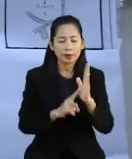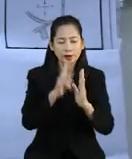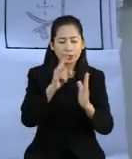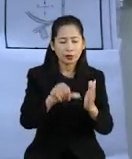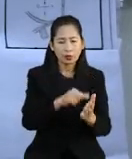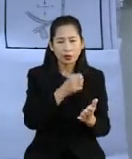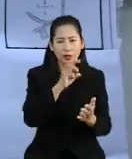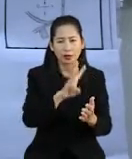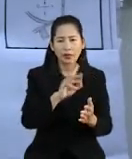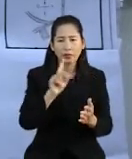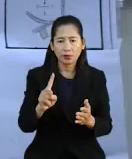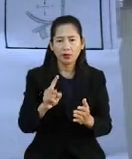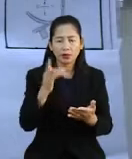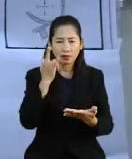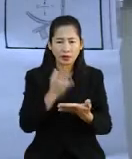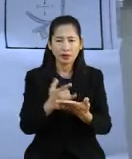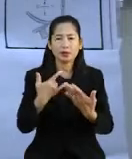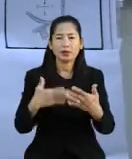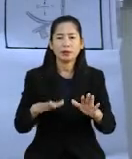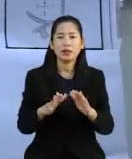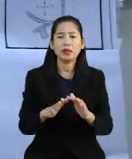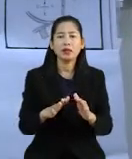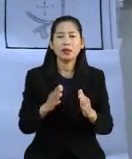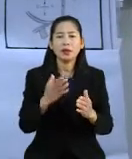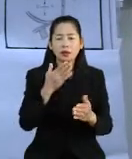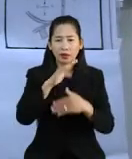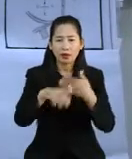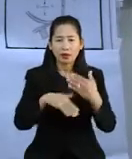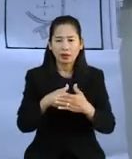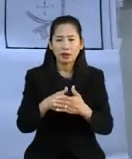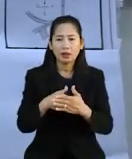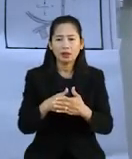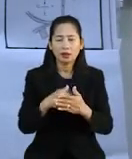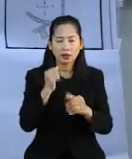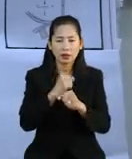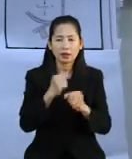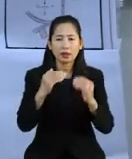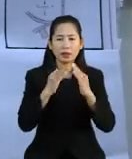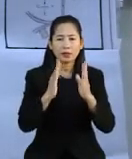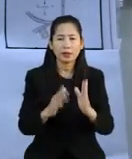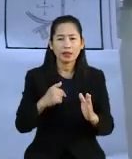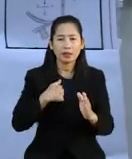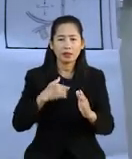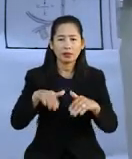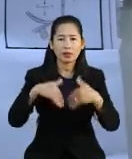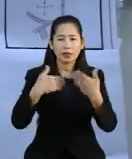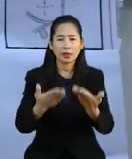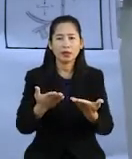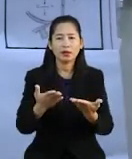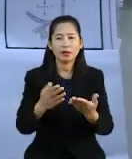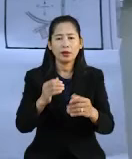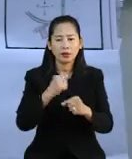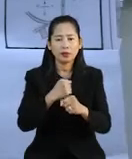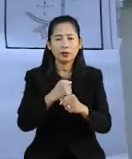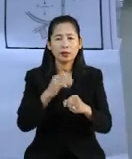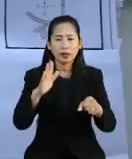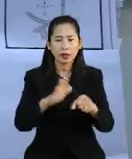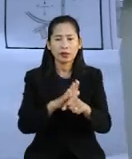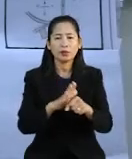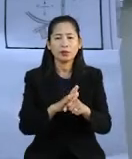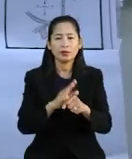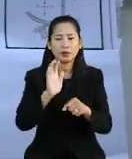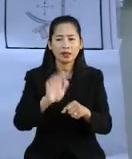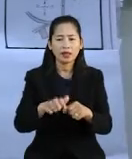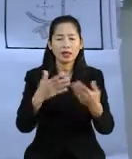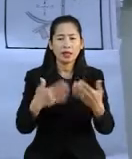po tì sam sập mũi cứ đào tì bình chập hài cha xong con từng ở khnề do cái cá té đai này cũng đặt chun con tới thưa ở bản cục khnề